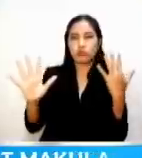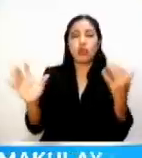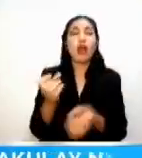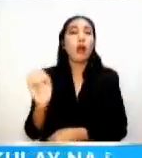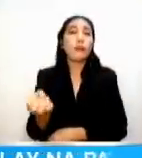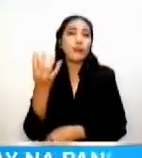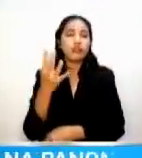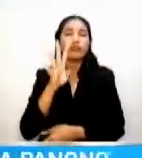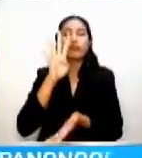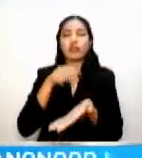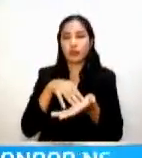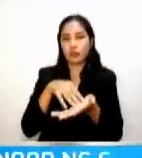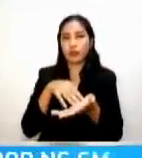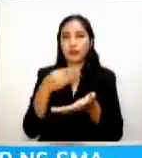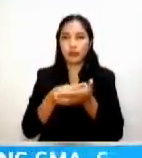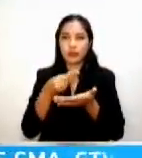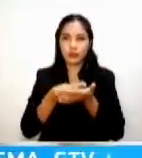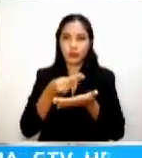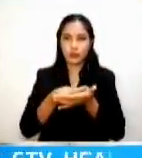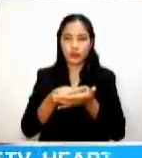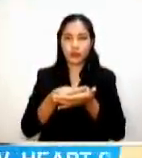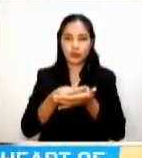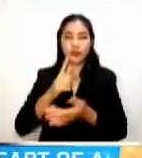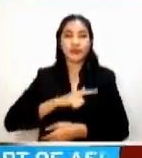Balita hatid ni James Agustin at Jonathan Andal.